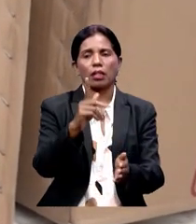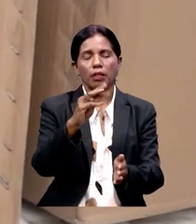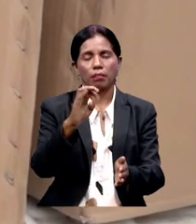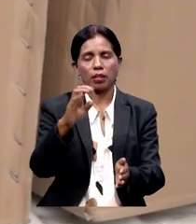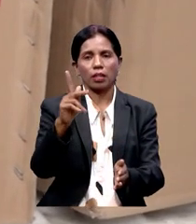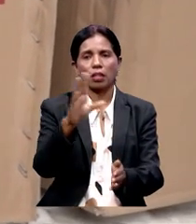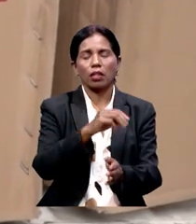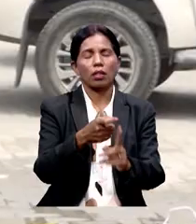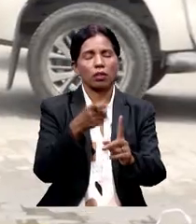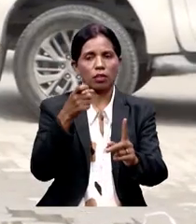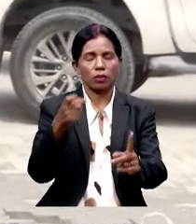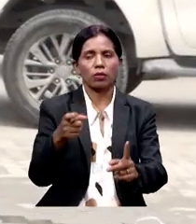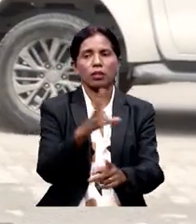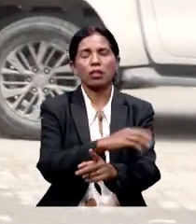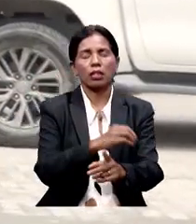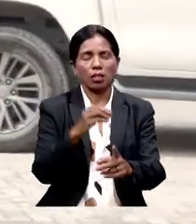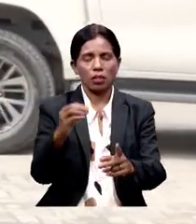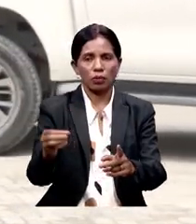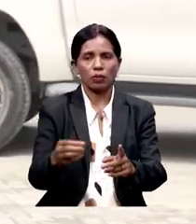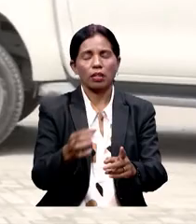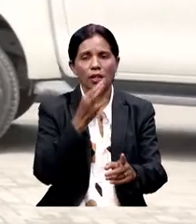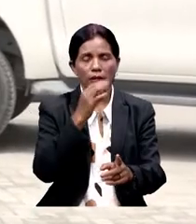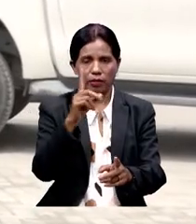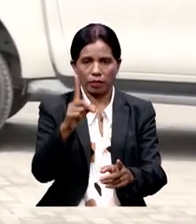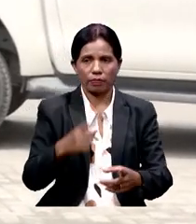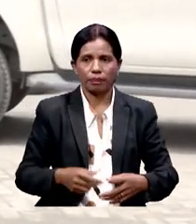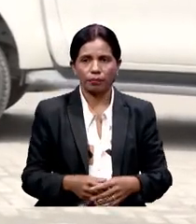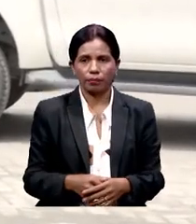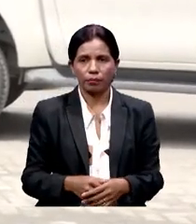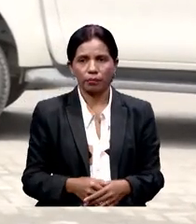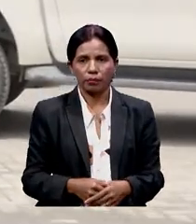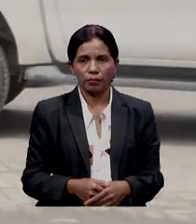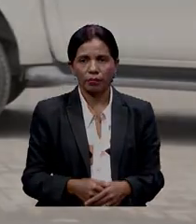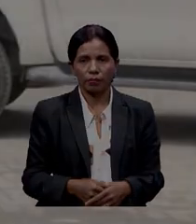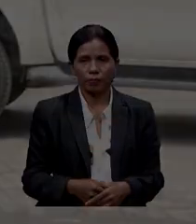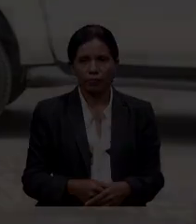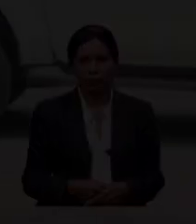husi amostra produtu ida. Romaldo Neves, Tomás Suárez, GMN.